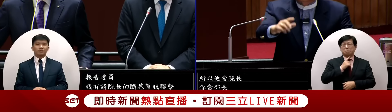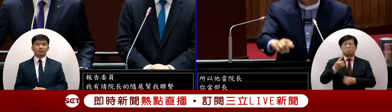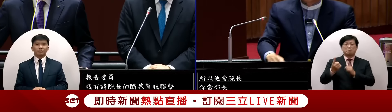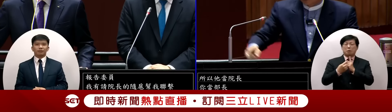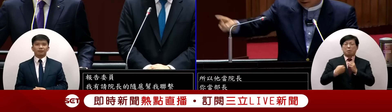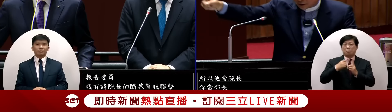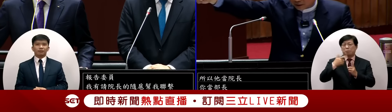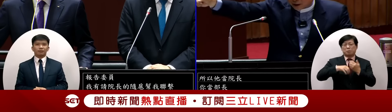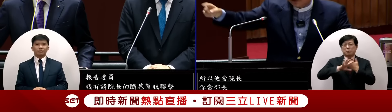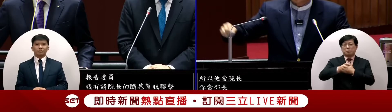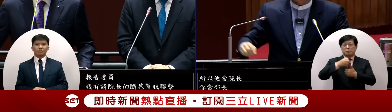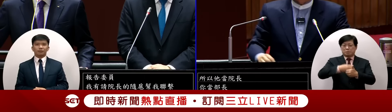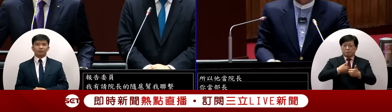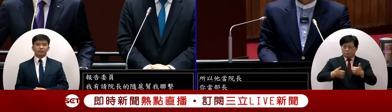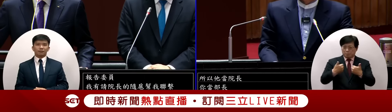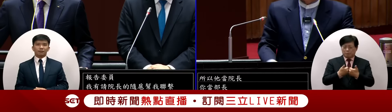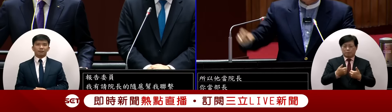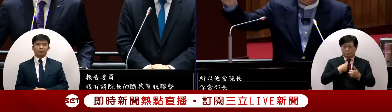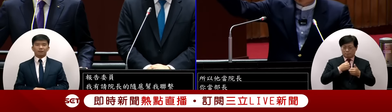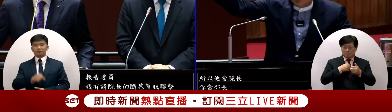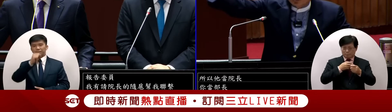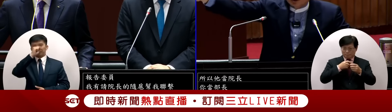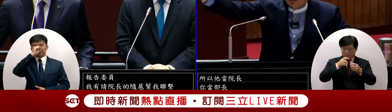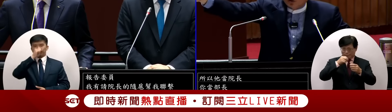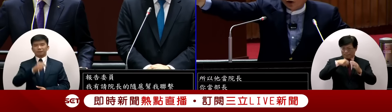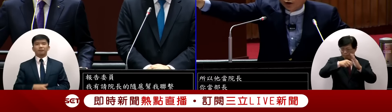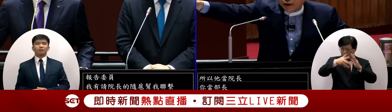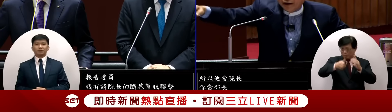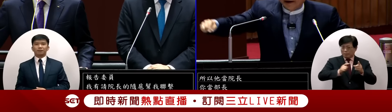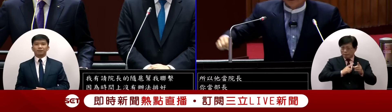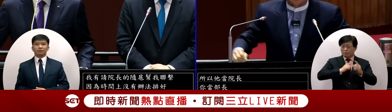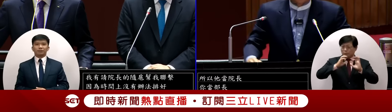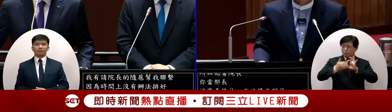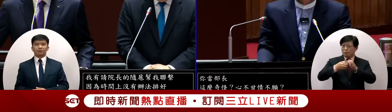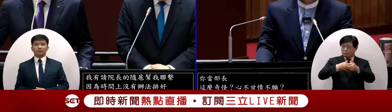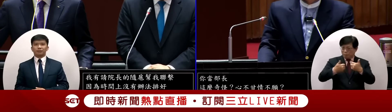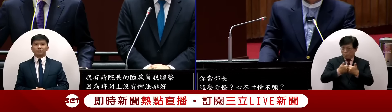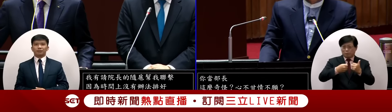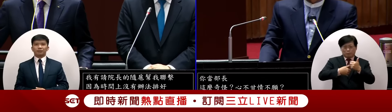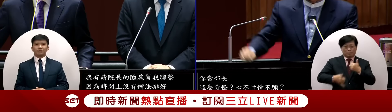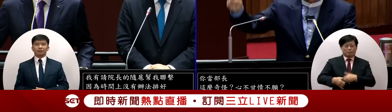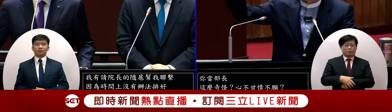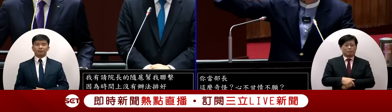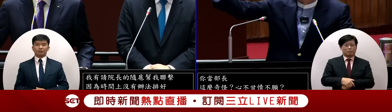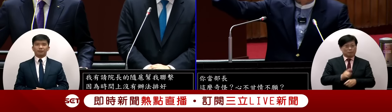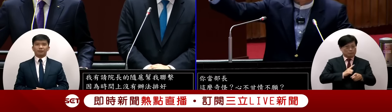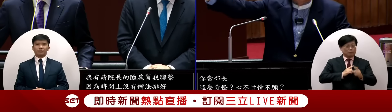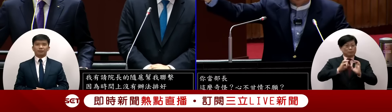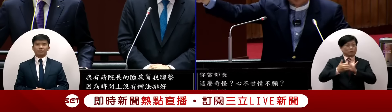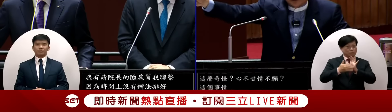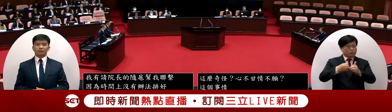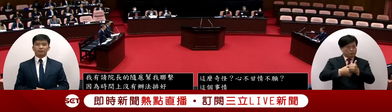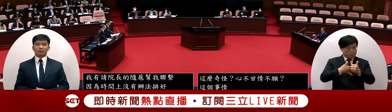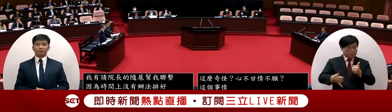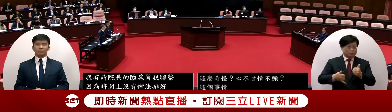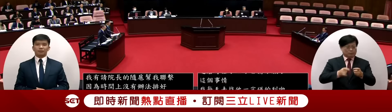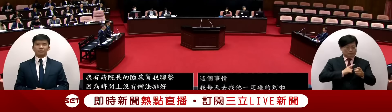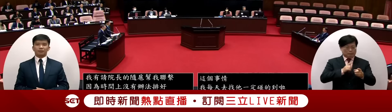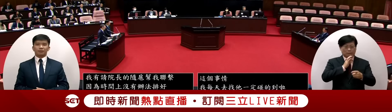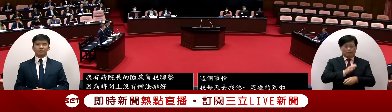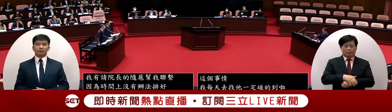外交委员会的，你要看院长。 好， 院长是国防委员委员呢，他是国防委员委员